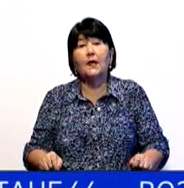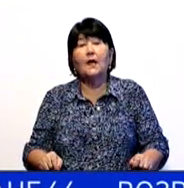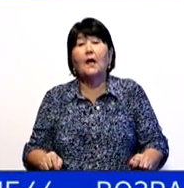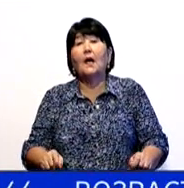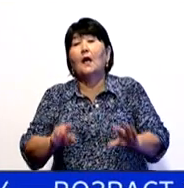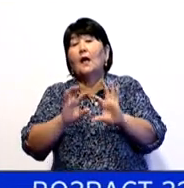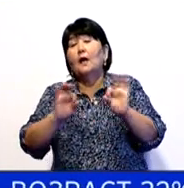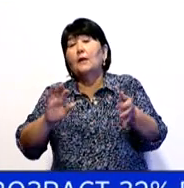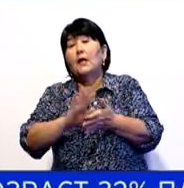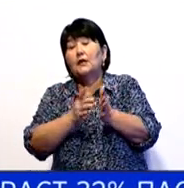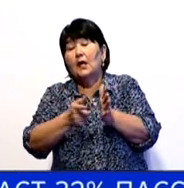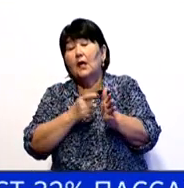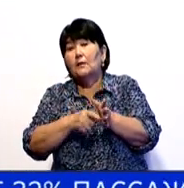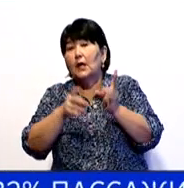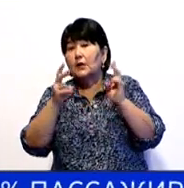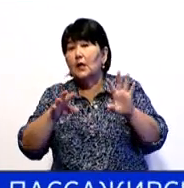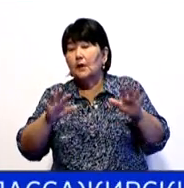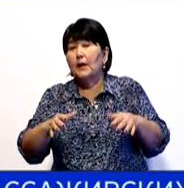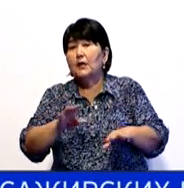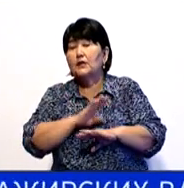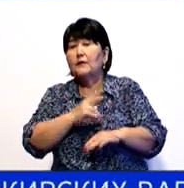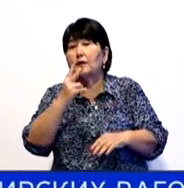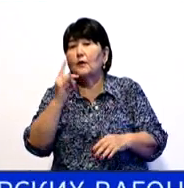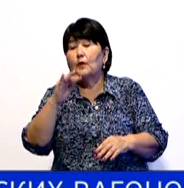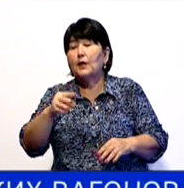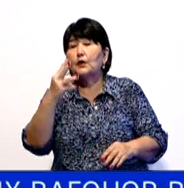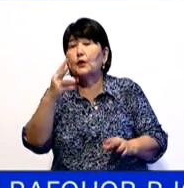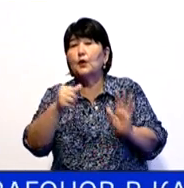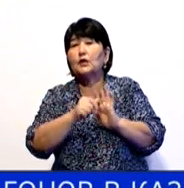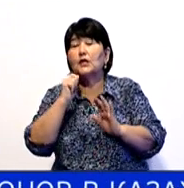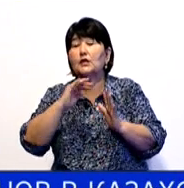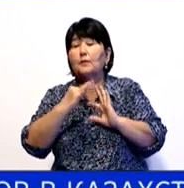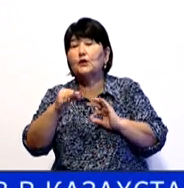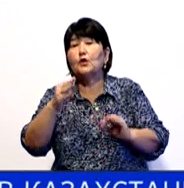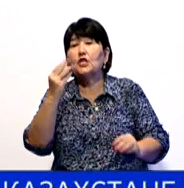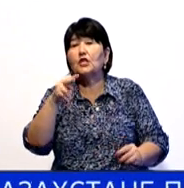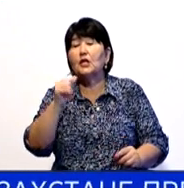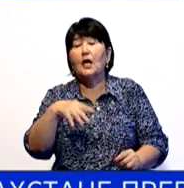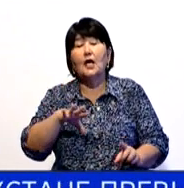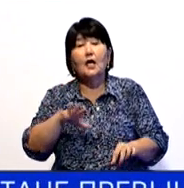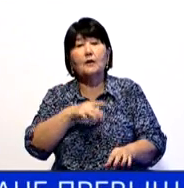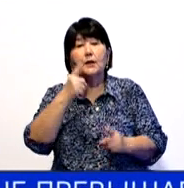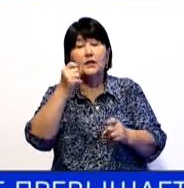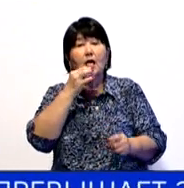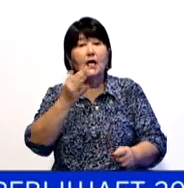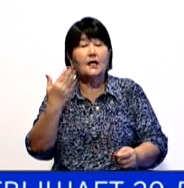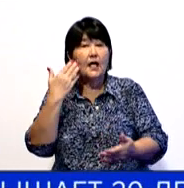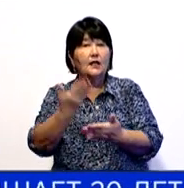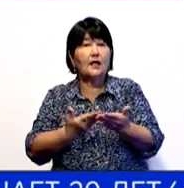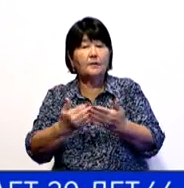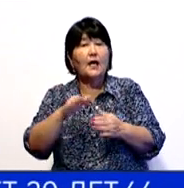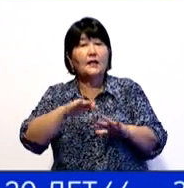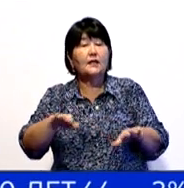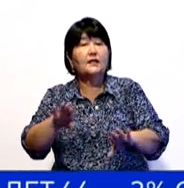Расследуются обстоятельства трагического происшествия смерти двух малышей 3 и 6 лет в поселке Шиеля. Как мы сообщали ранее, по предварительной версии,